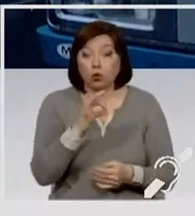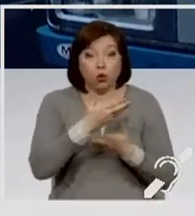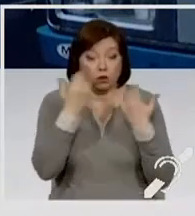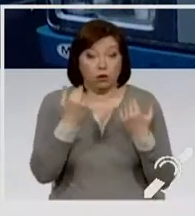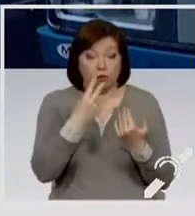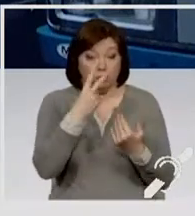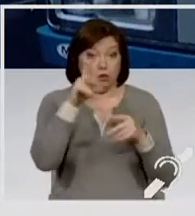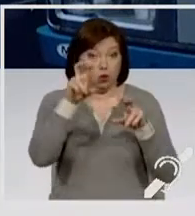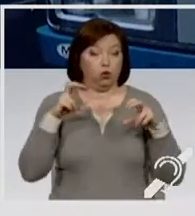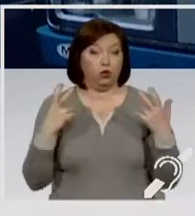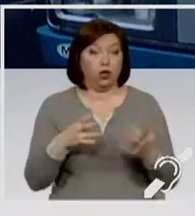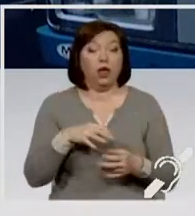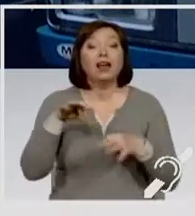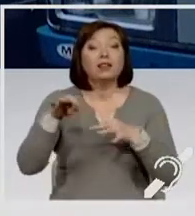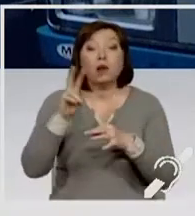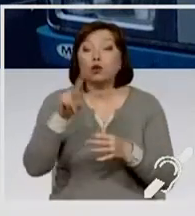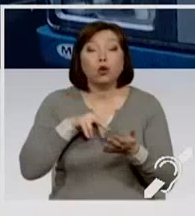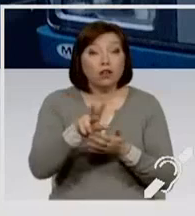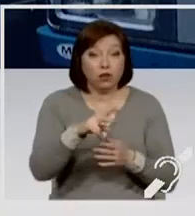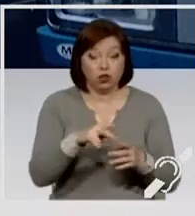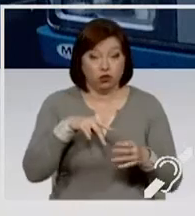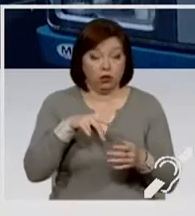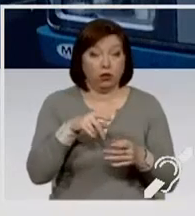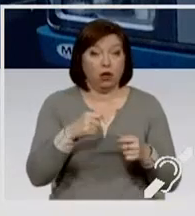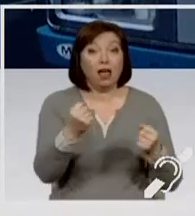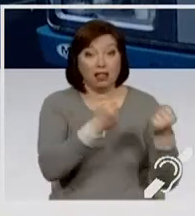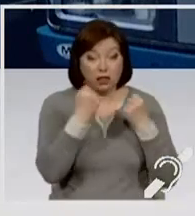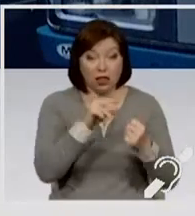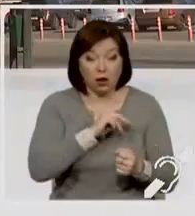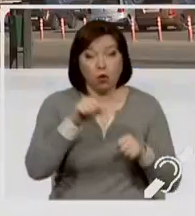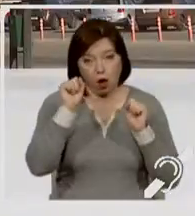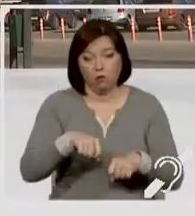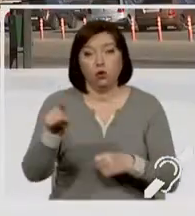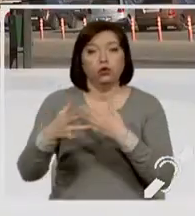pasagerii. Transportatorii care nu au ieșit pe trasee riscă sancțiuni.